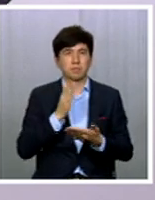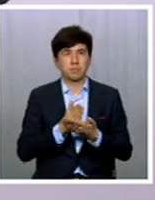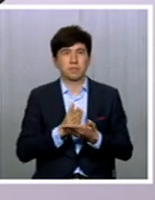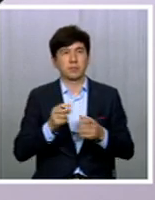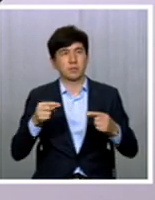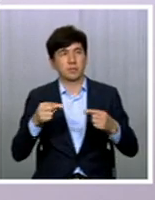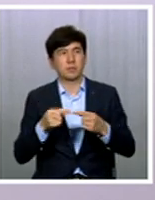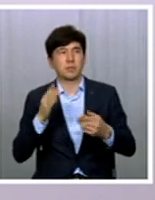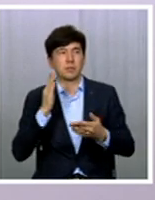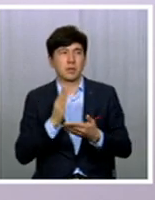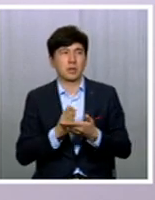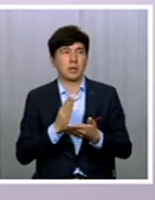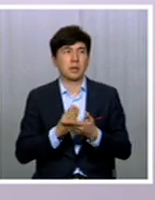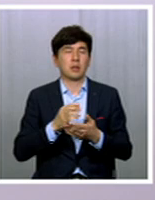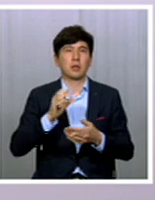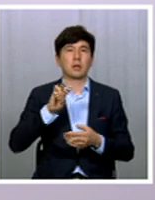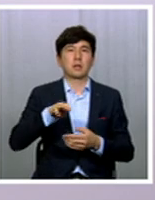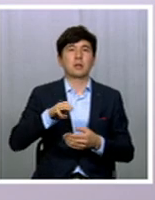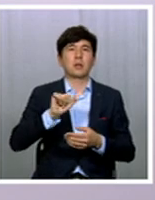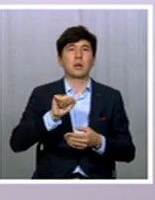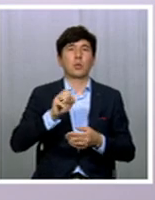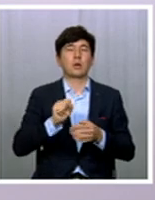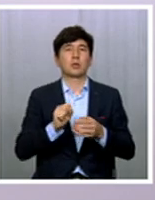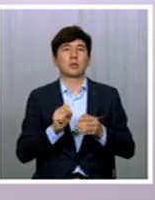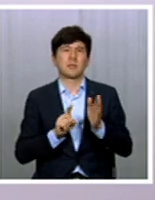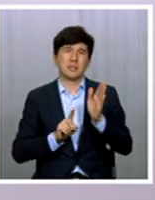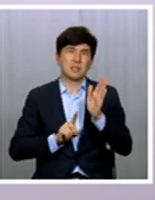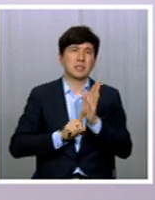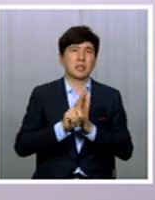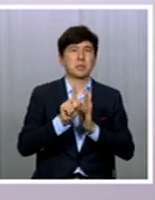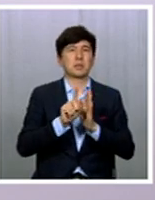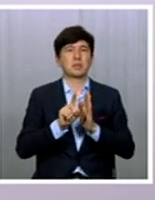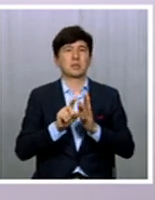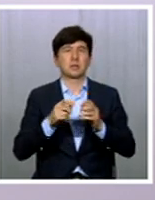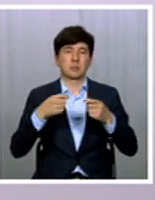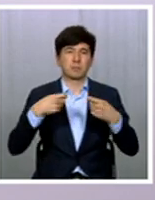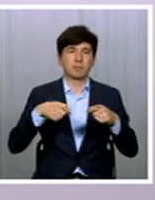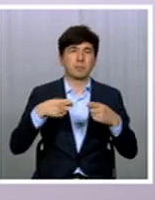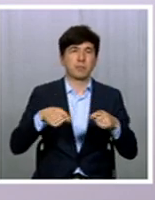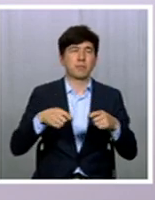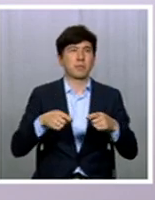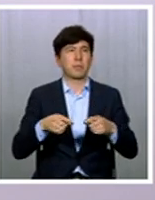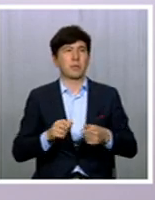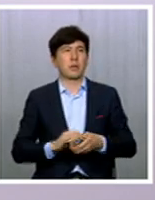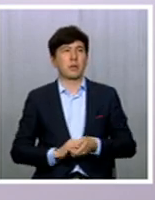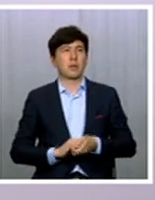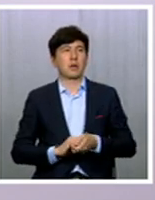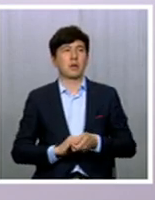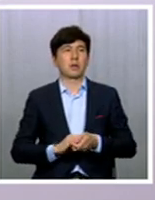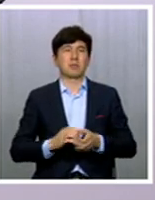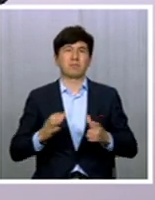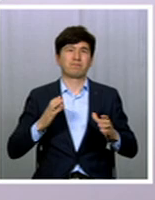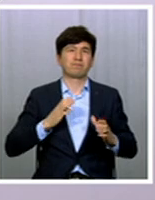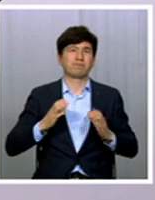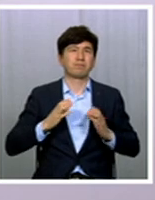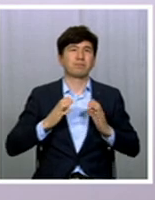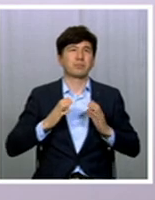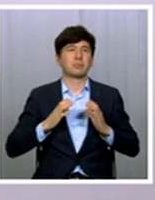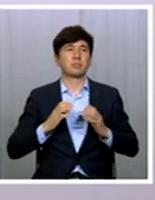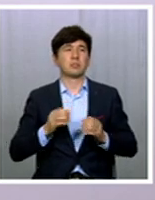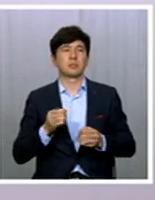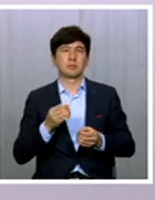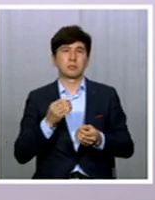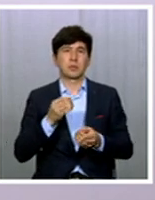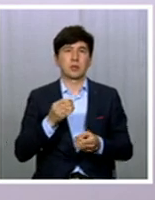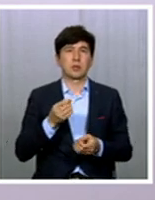кезде тауардың алғашқы бағасы ұсынылады және бақуатты адамдар тарапынан оның бағасы